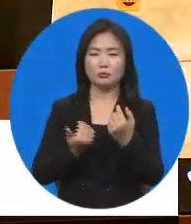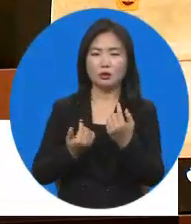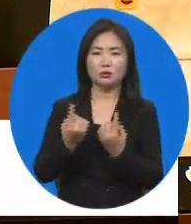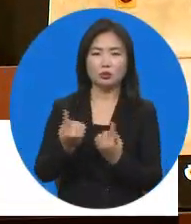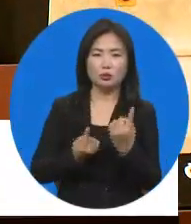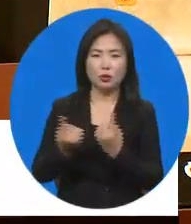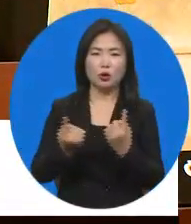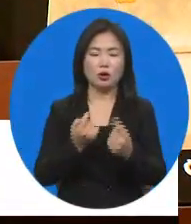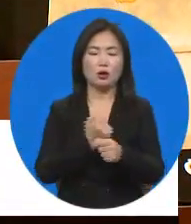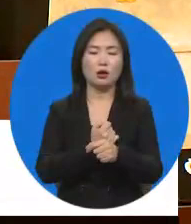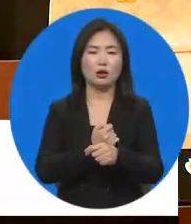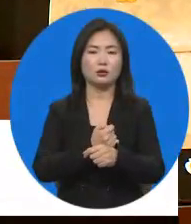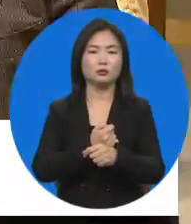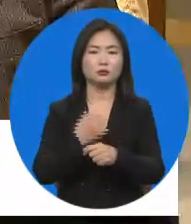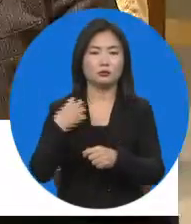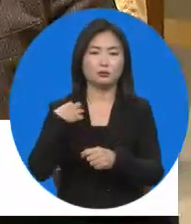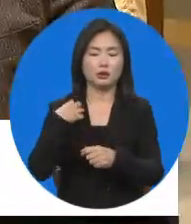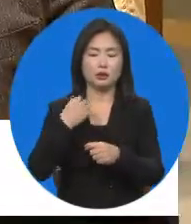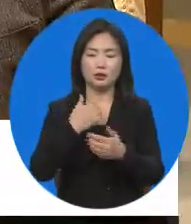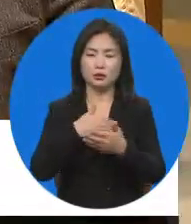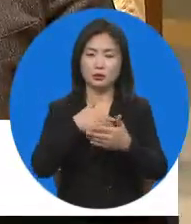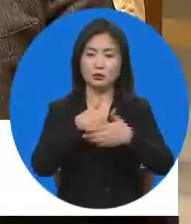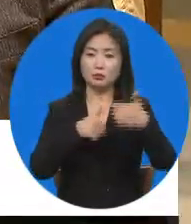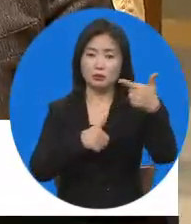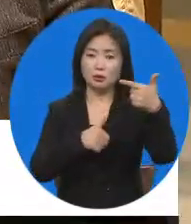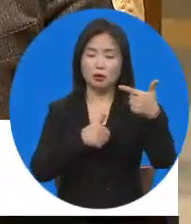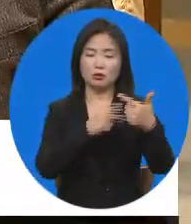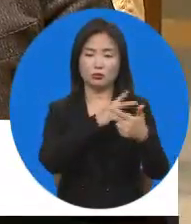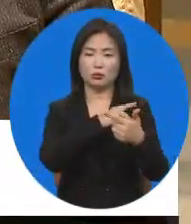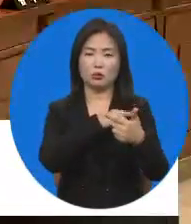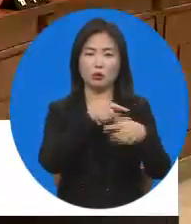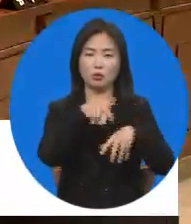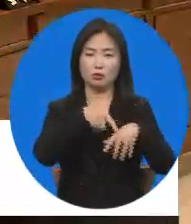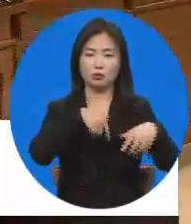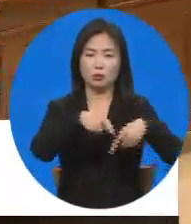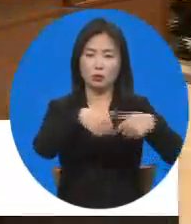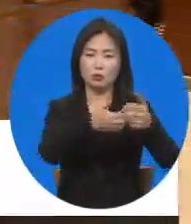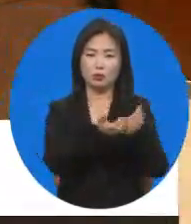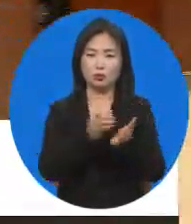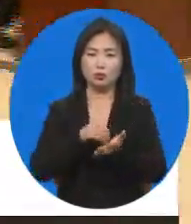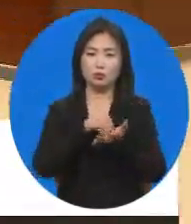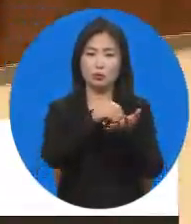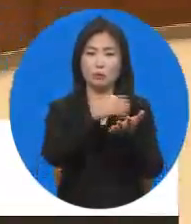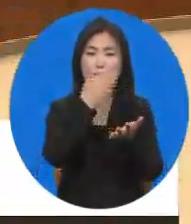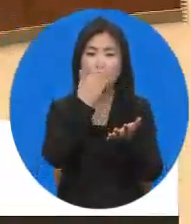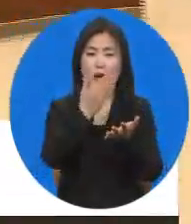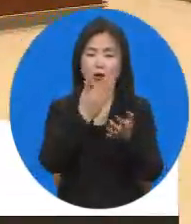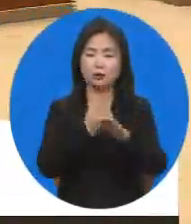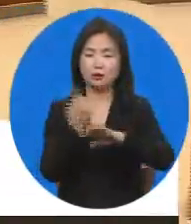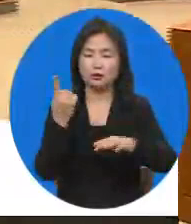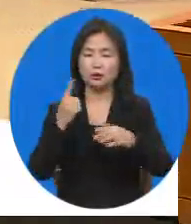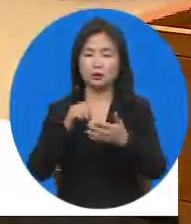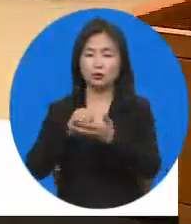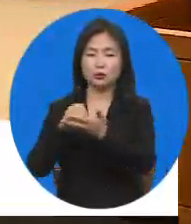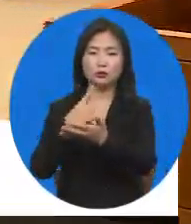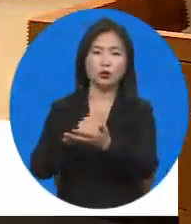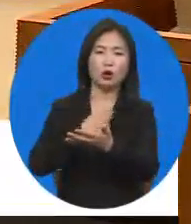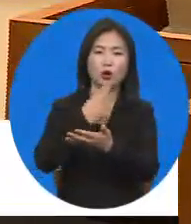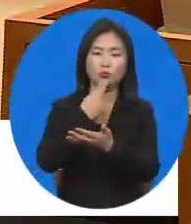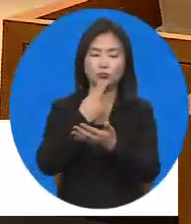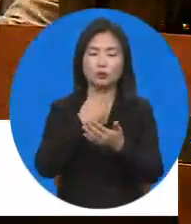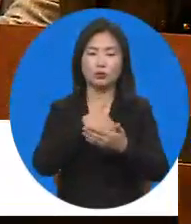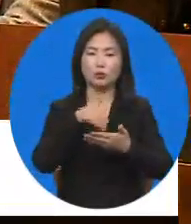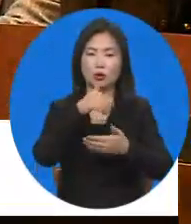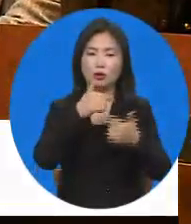협의와 조정을 합니다 6명 이상 수속 의원의 가진 정당은 교섭단체 로 등록할 수 있고 다른 교섭단체 속하지 않은